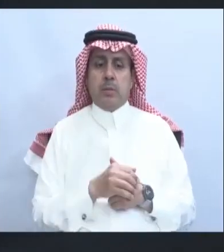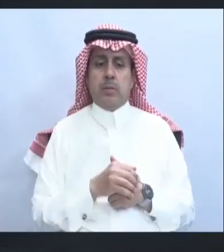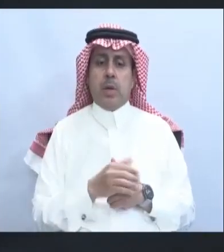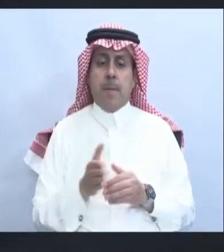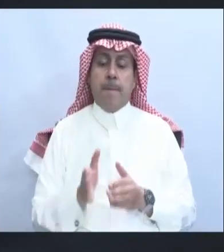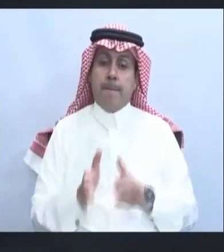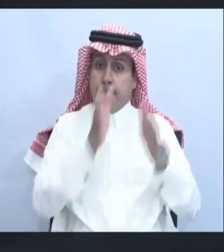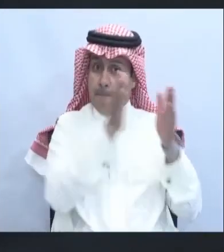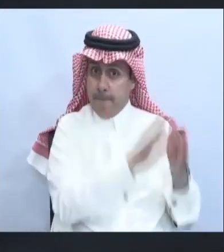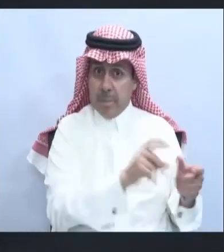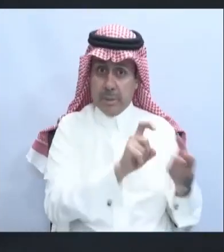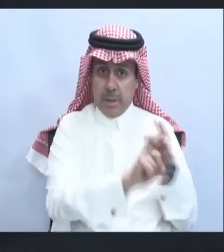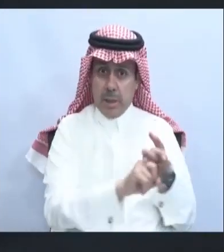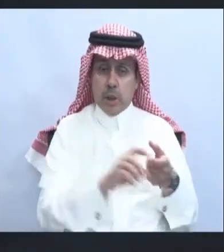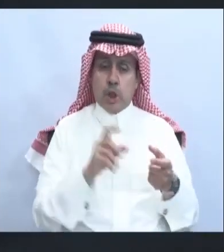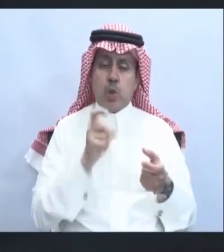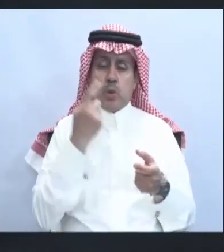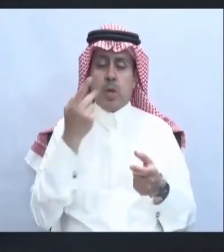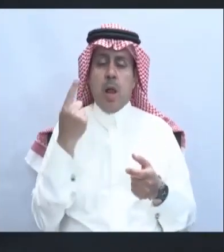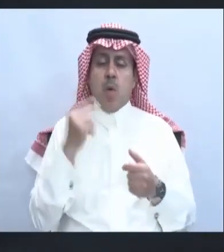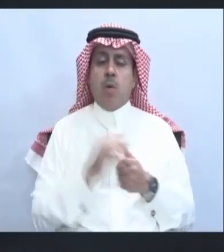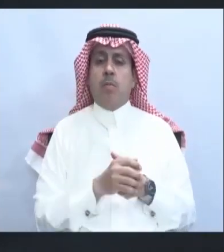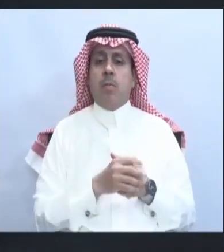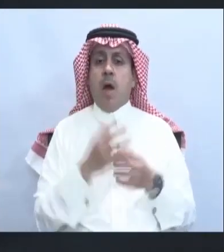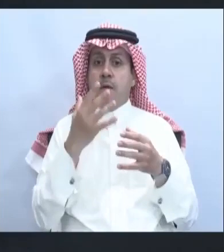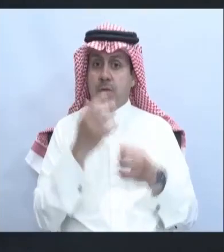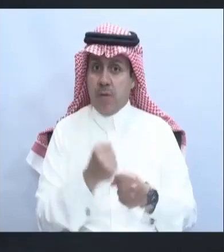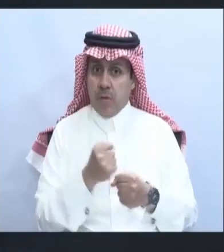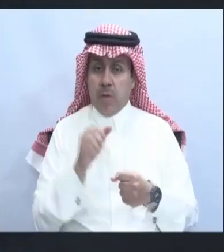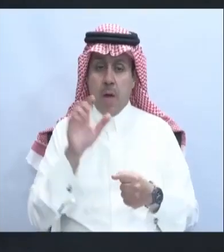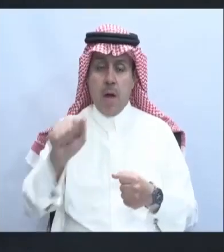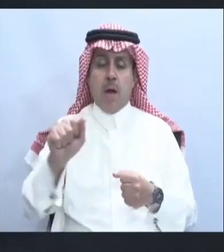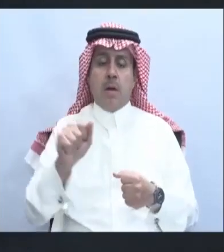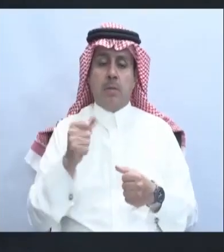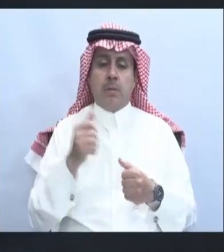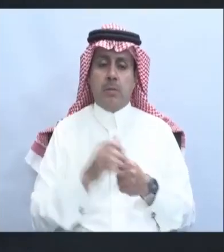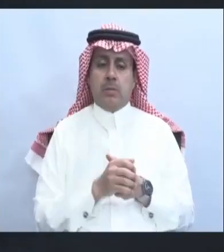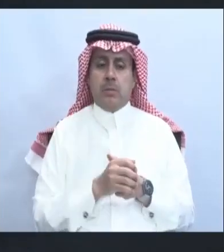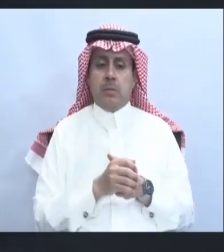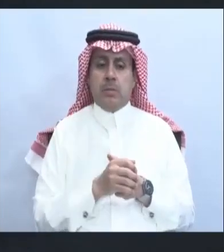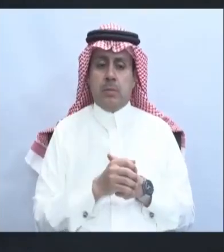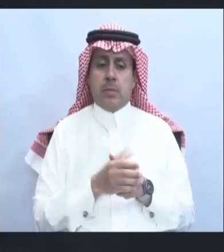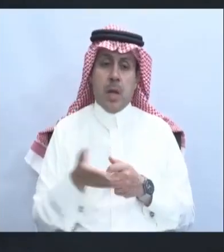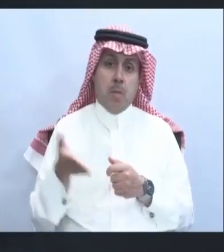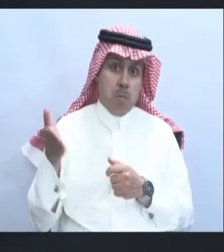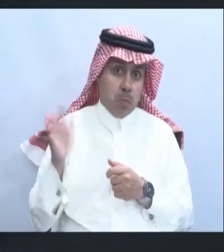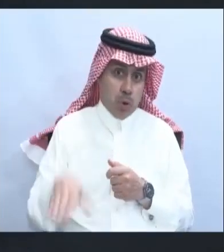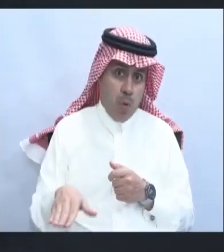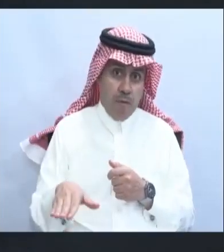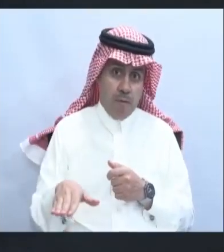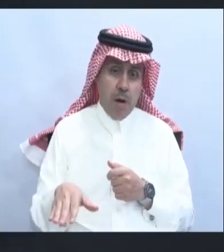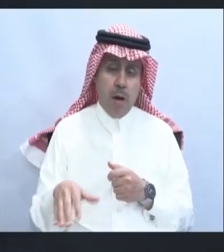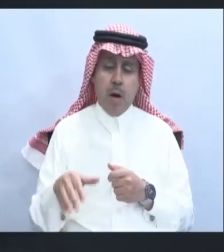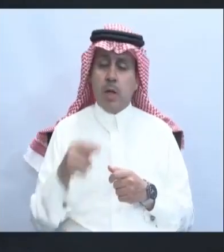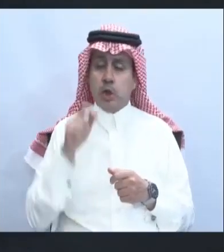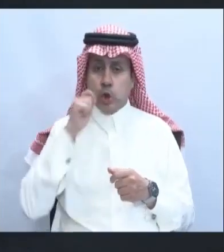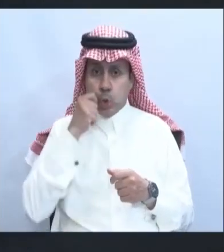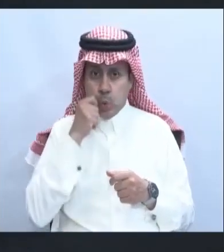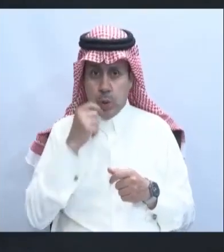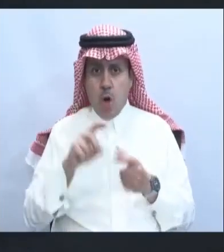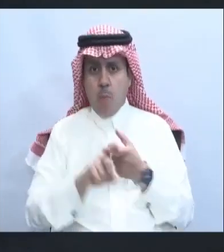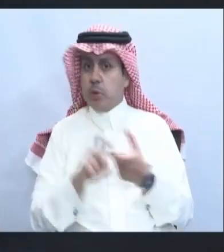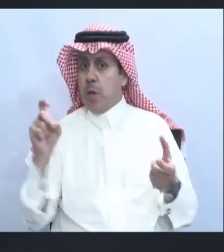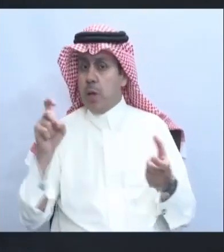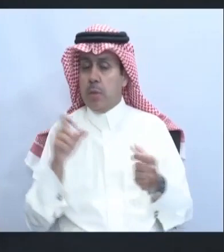طلاق زوجها الاول فهذا فيه حفظ لحق الزوج الاول سواء كان متوفى توفى عنها او كان